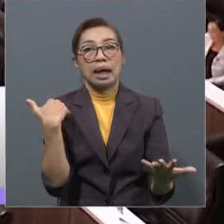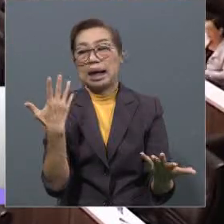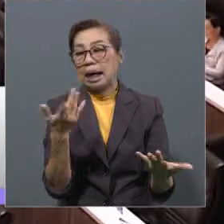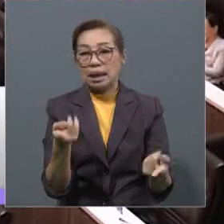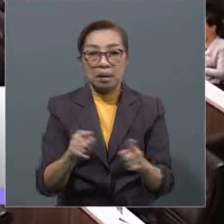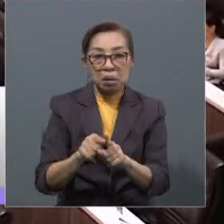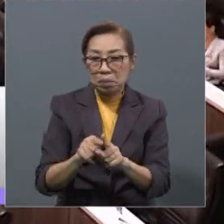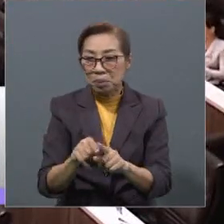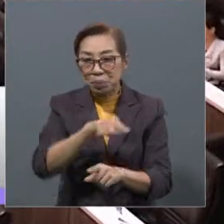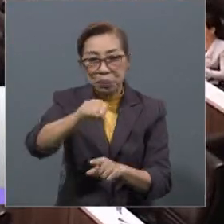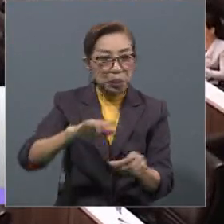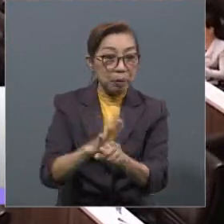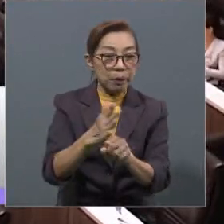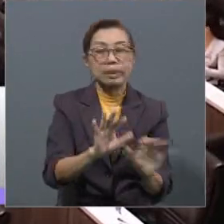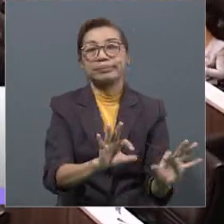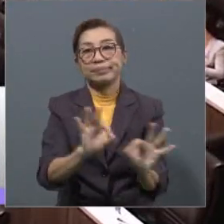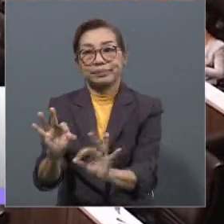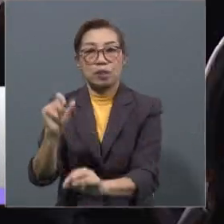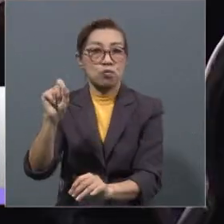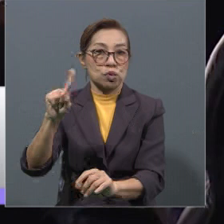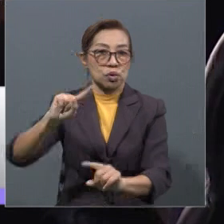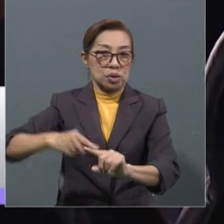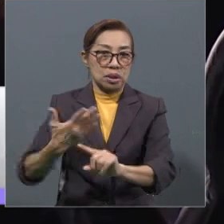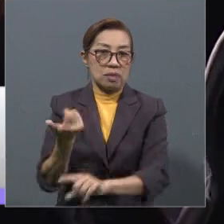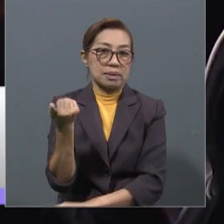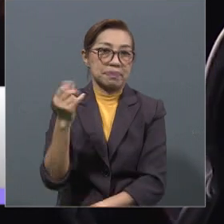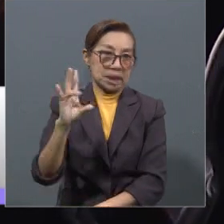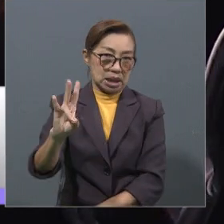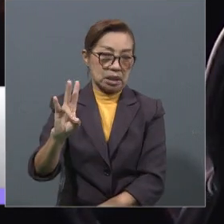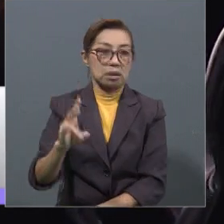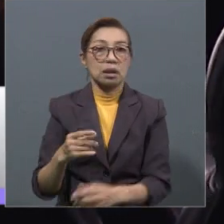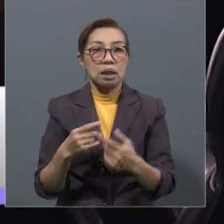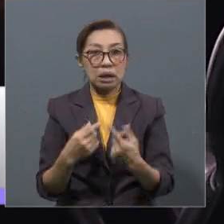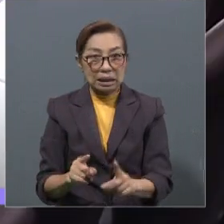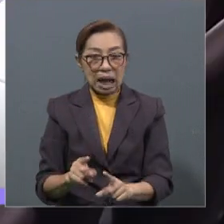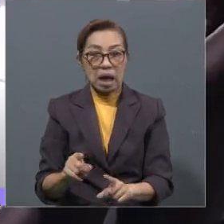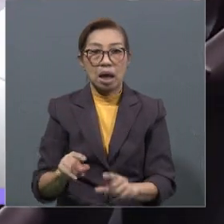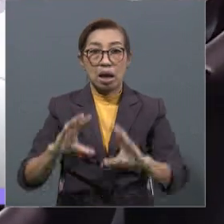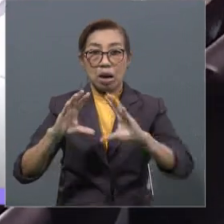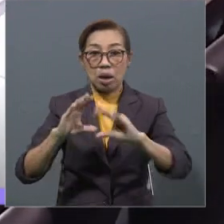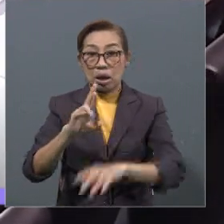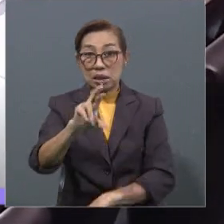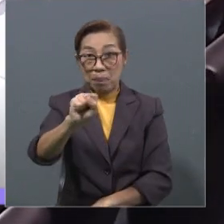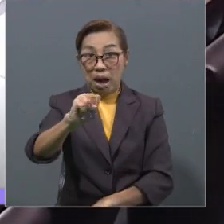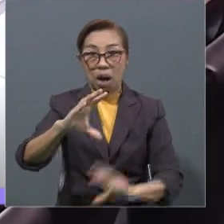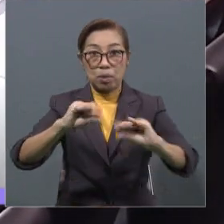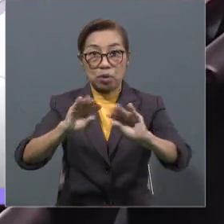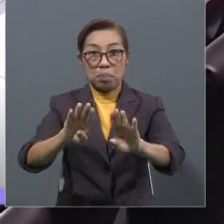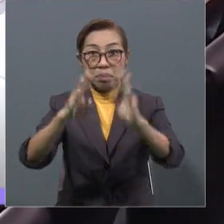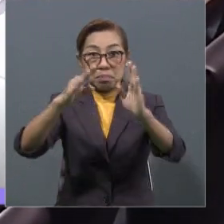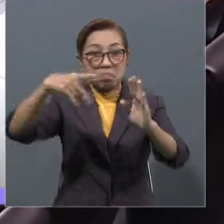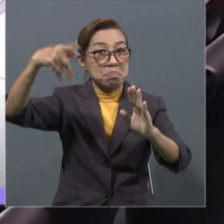ด้วยจึงต้องเลื่อนการประชุมออกไปเป็นวันที่ 17พฤษภาคมแต่กำหนดวันประชุมสภาผู้แทนราษฎรสมัย